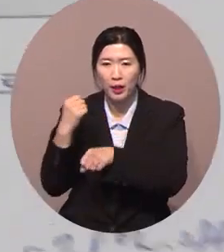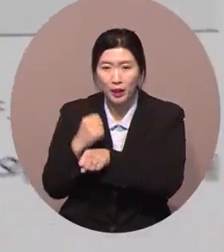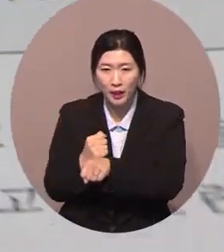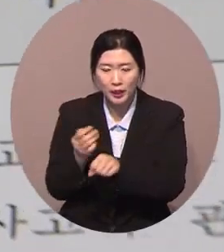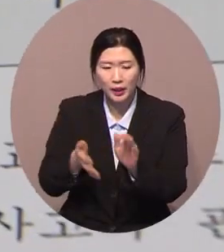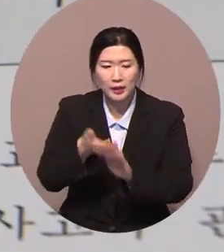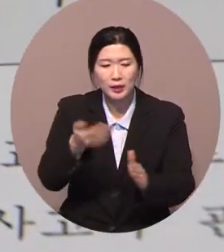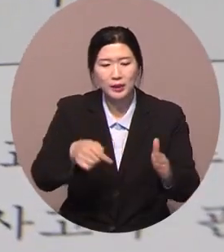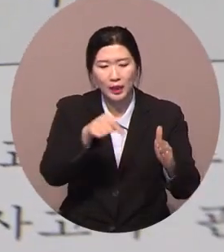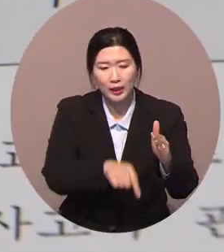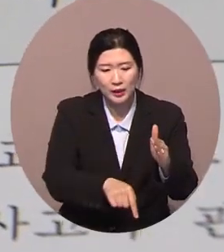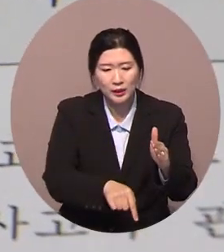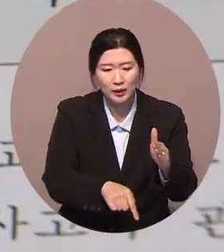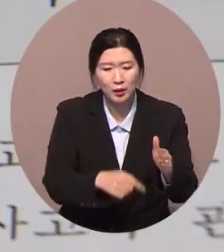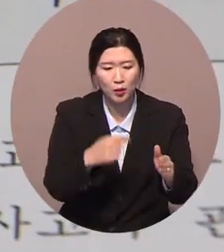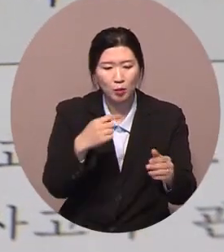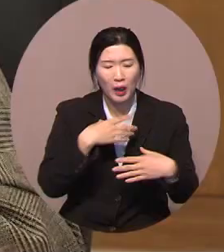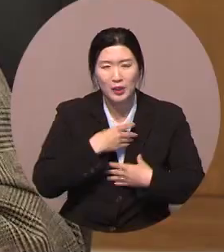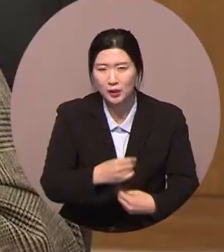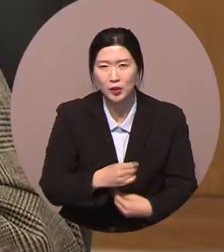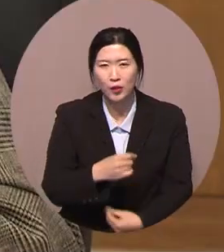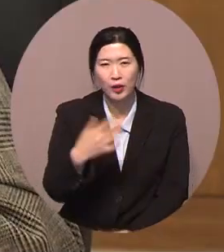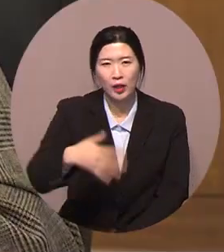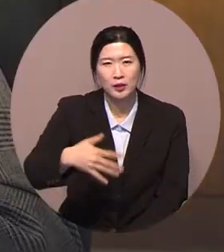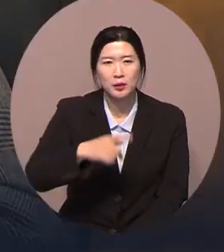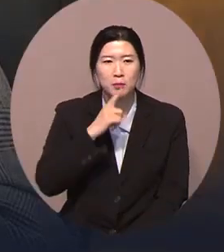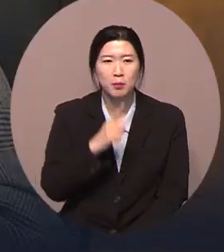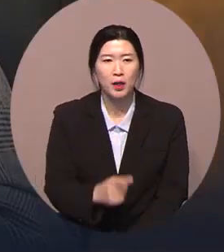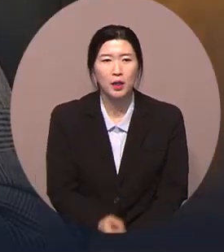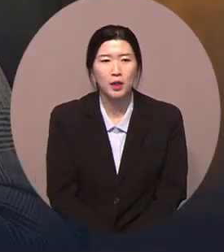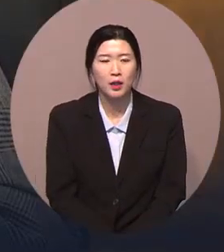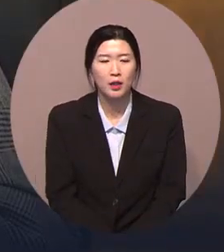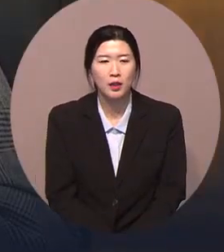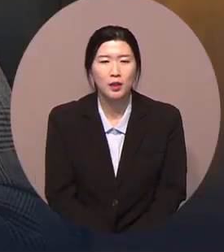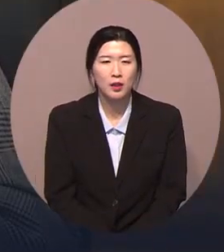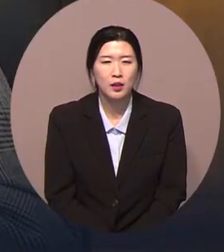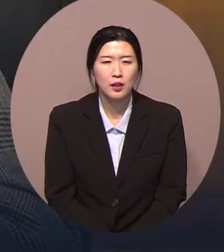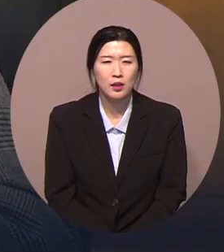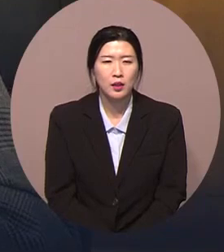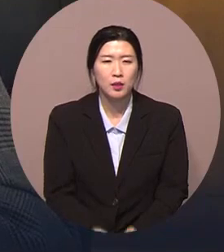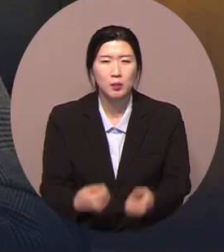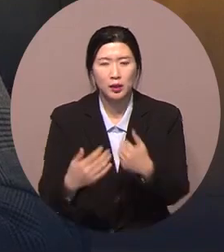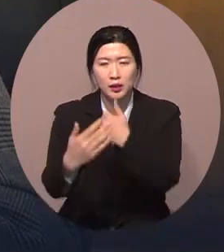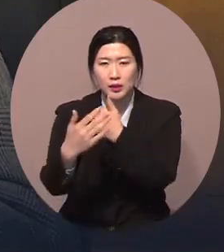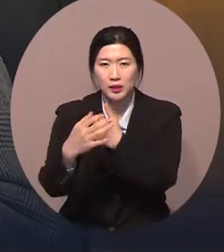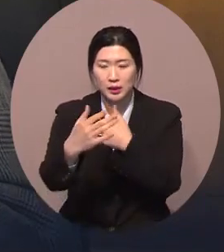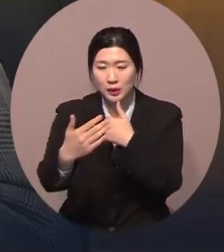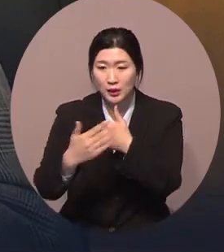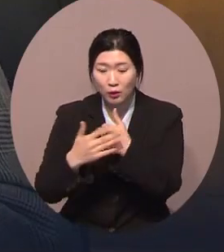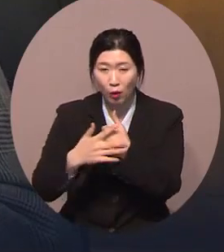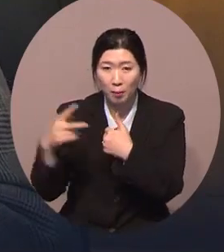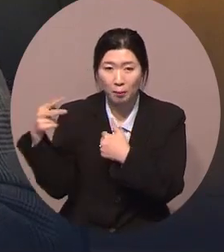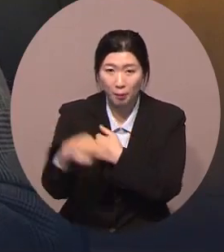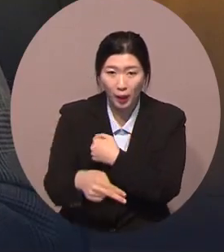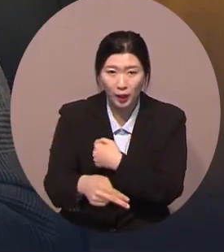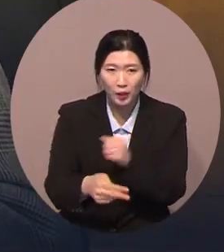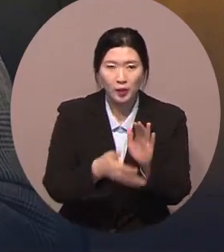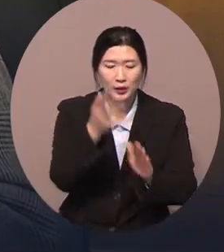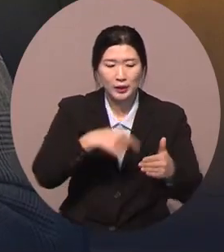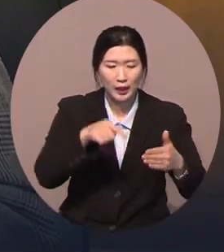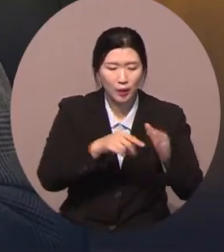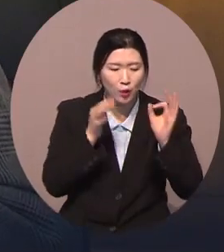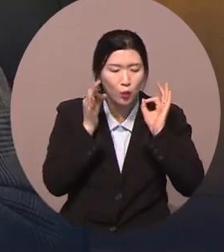활용하지 못했습니다. 지원이 끊어지면서 전혀 시가 이제 관심을 안 두는 거죠. 지원책이 끊어진다